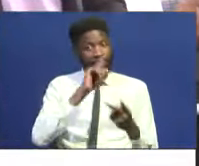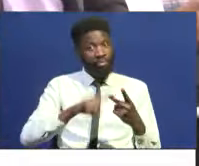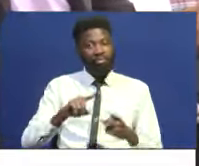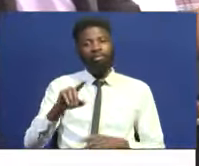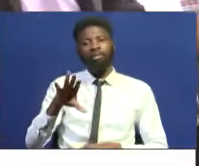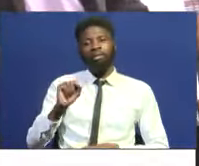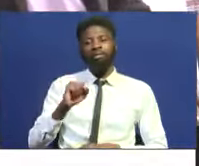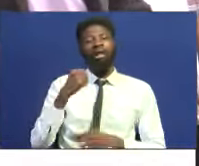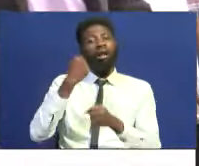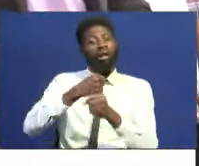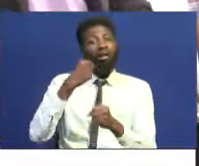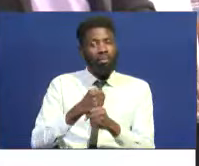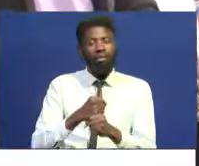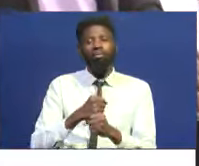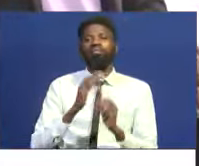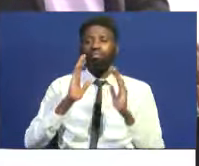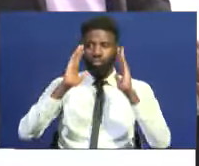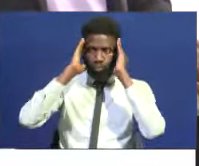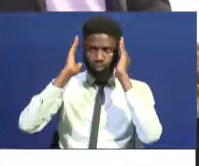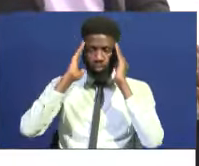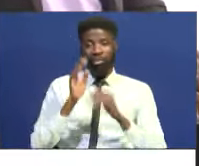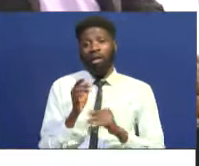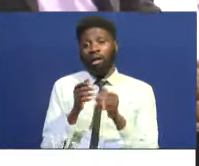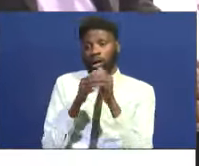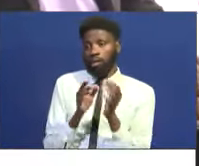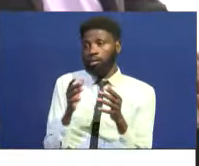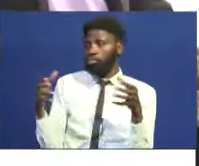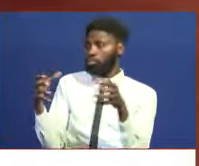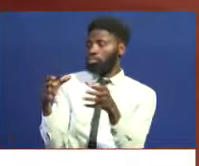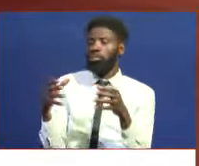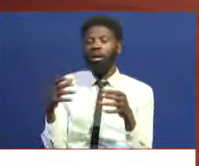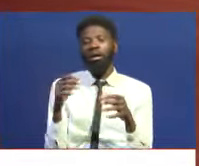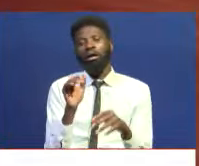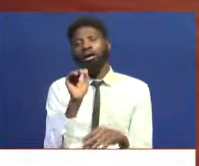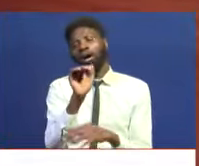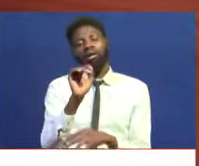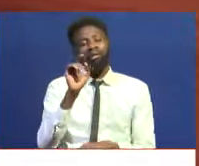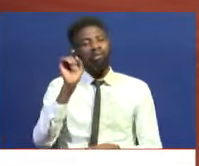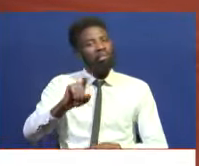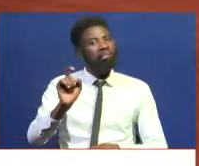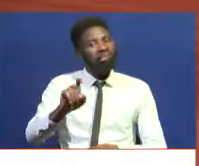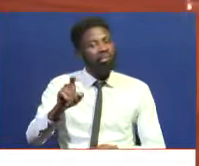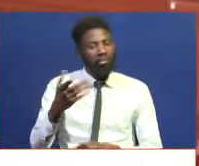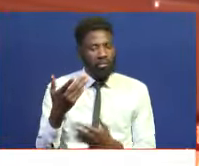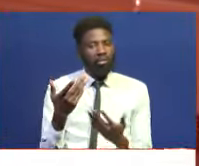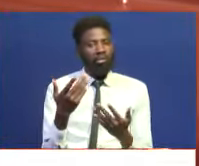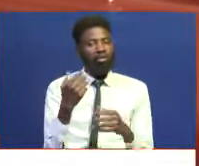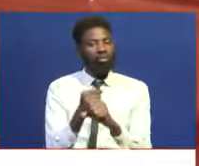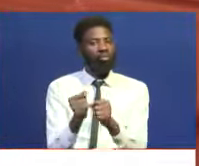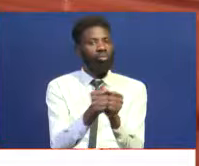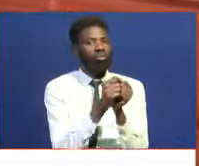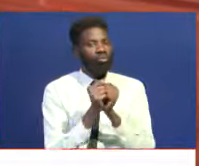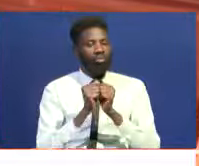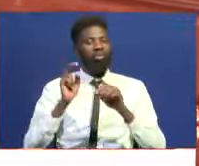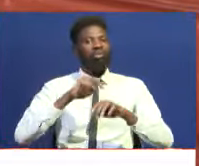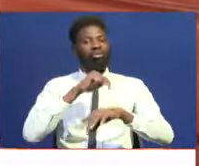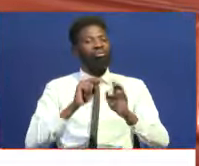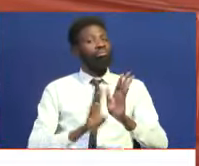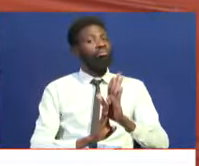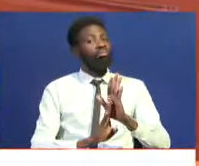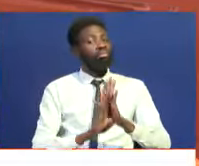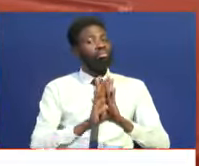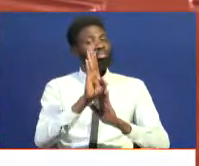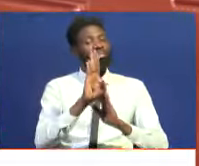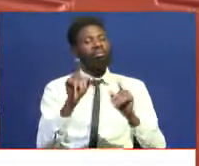viongozi hao walitoa wito wa umoja wenye lengo la ujenzi wa taifa, huku wakitumia fursa hiyo kuwataka viongozi walio